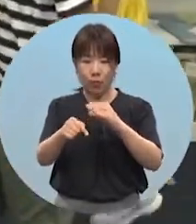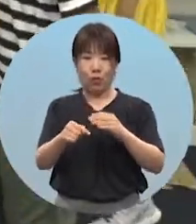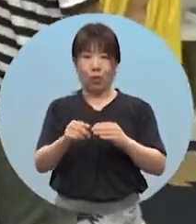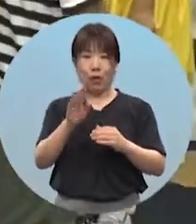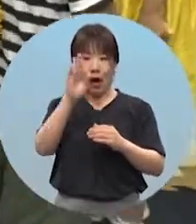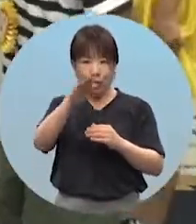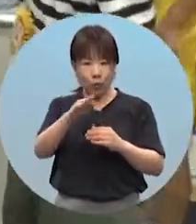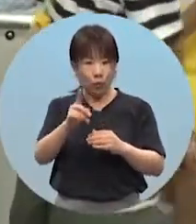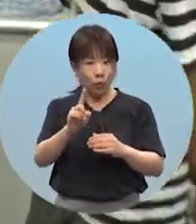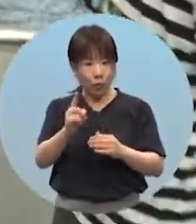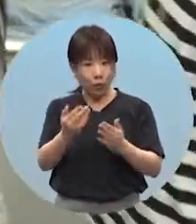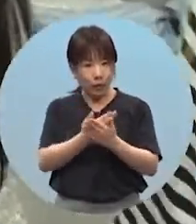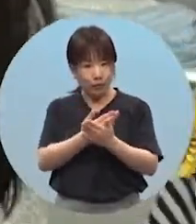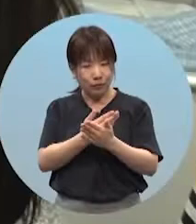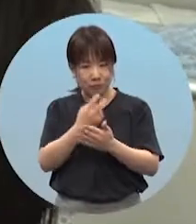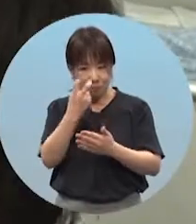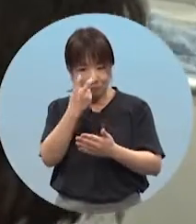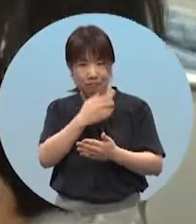外からポストを入れたら